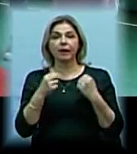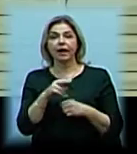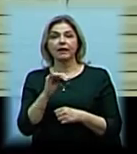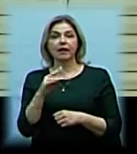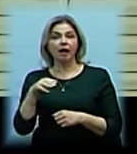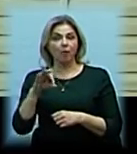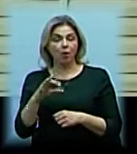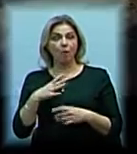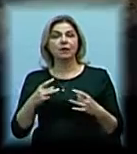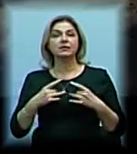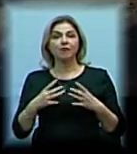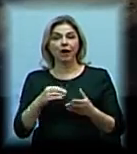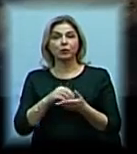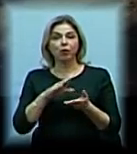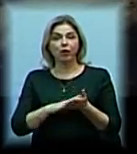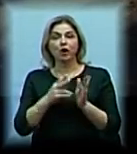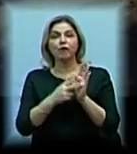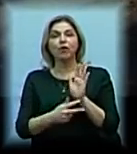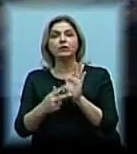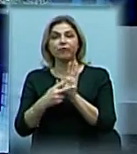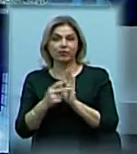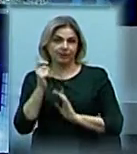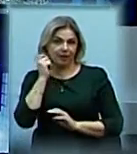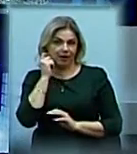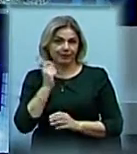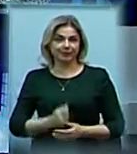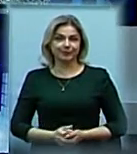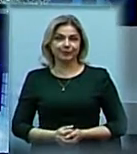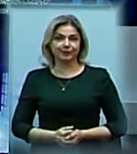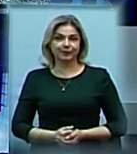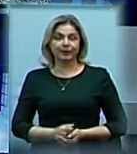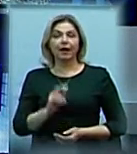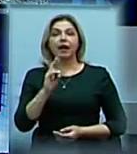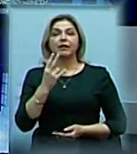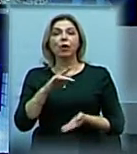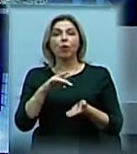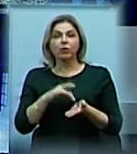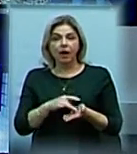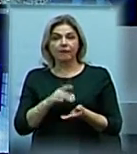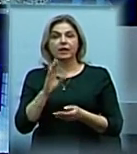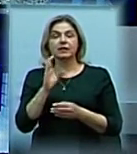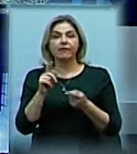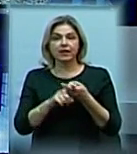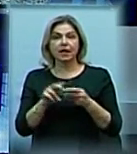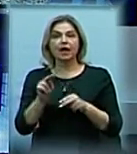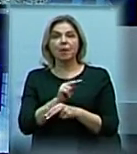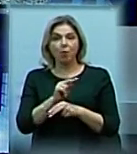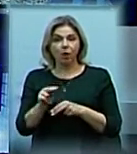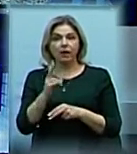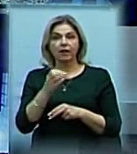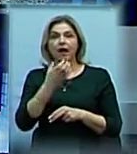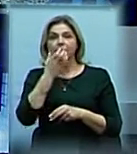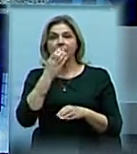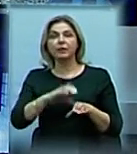України відсвяткувала своє 88-річчя. У Миколаєві у зв'язку з ремонтними роботами на